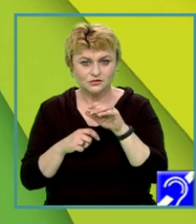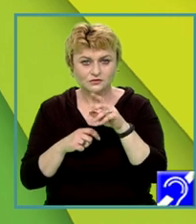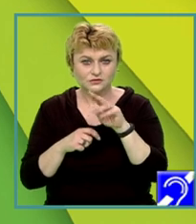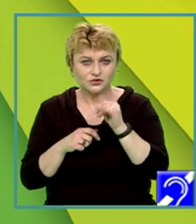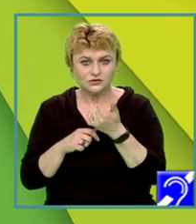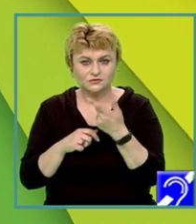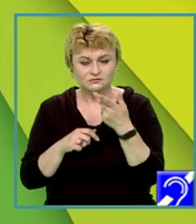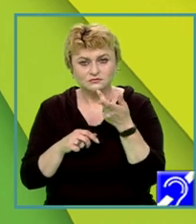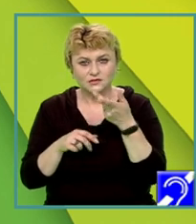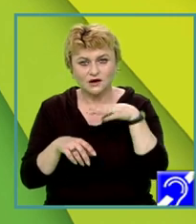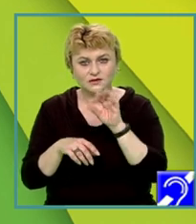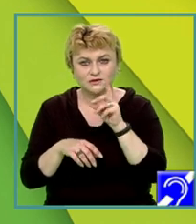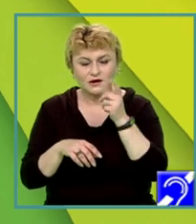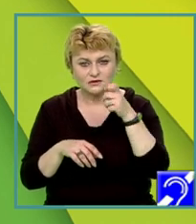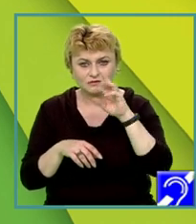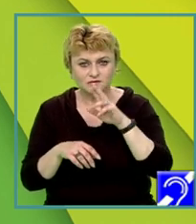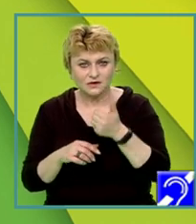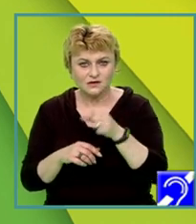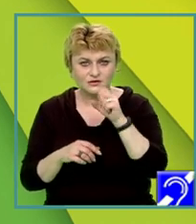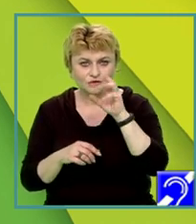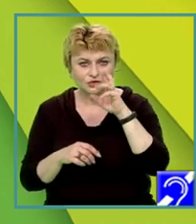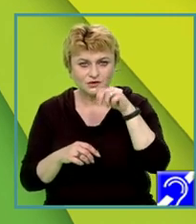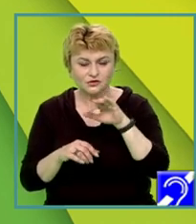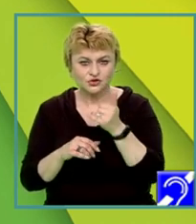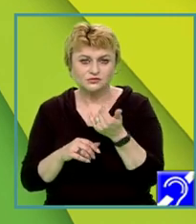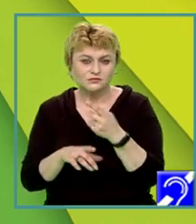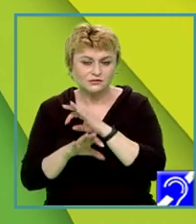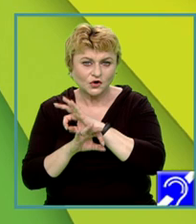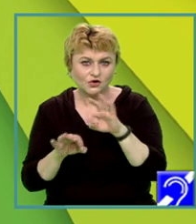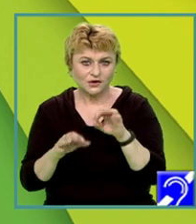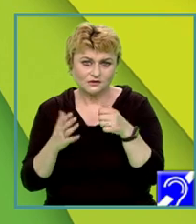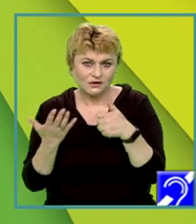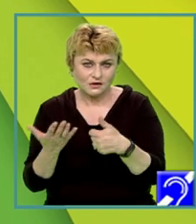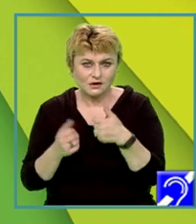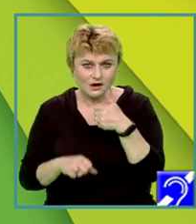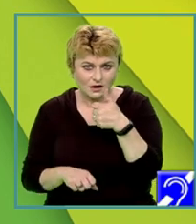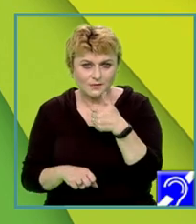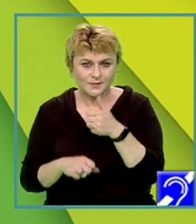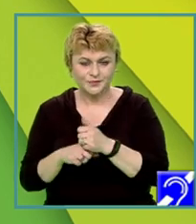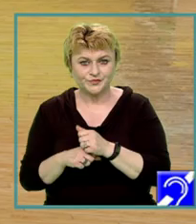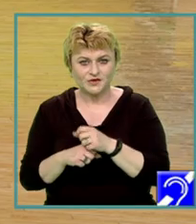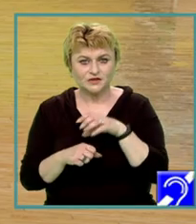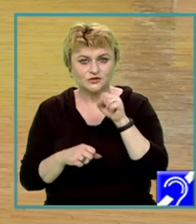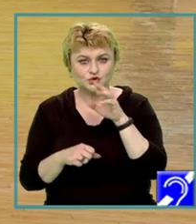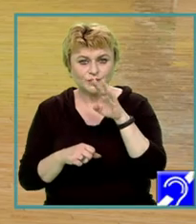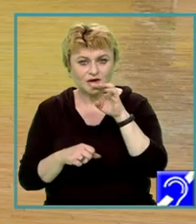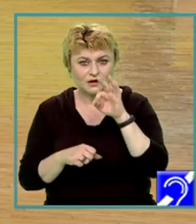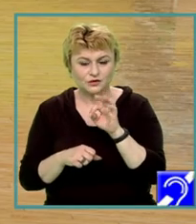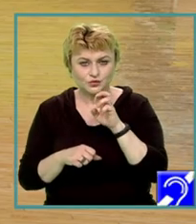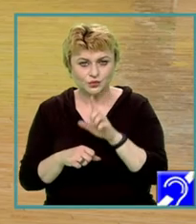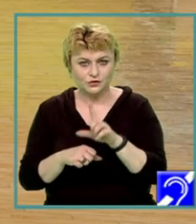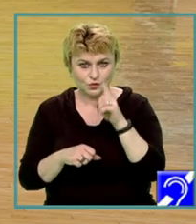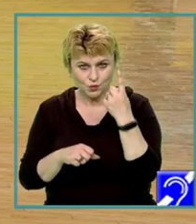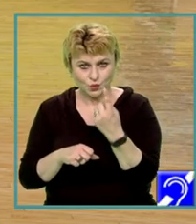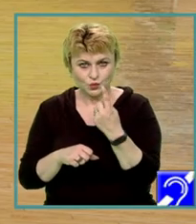și varianta corectă este evident că a am încheiat subiectul 1 Roman trecem la subiectul